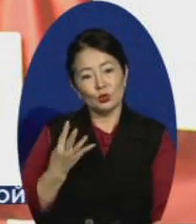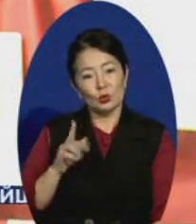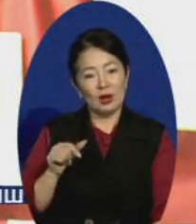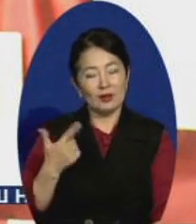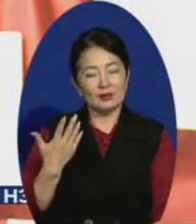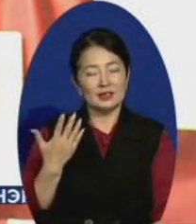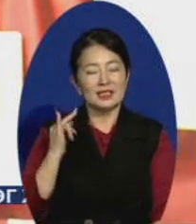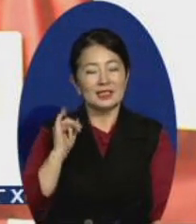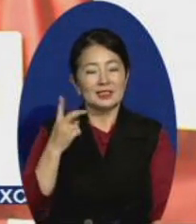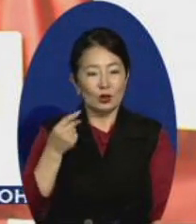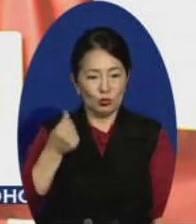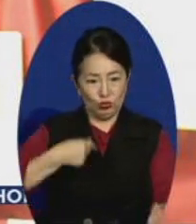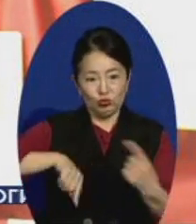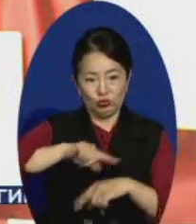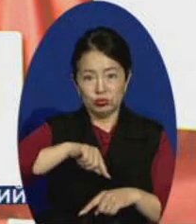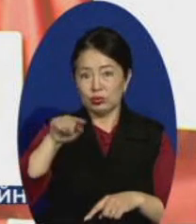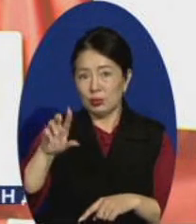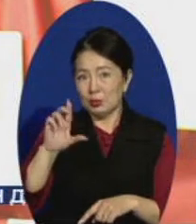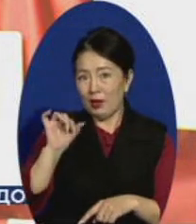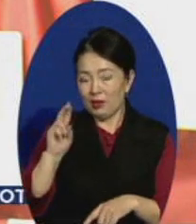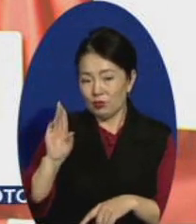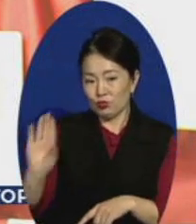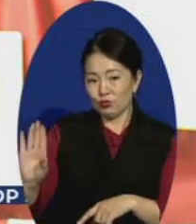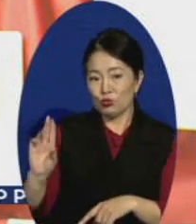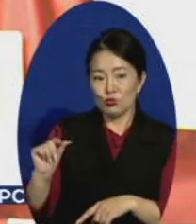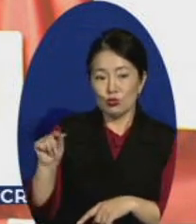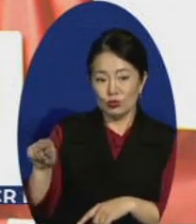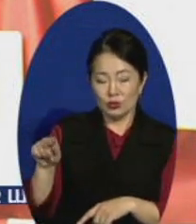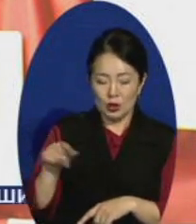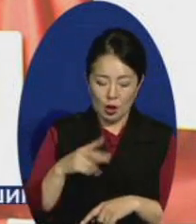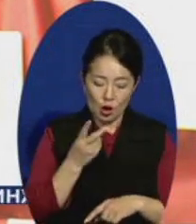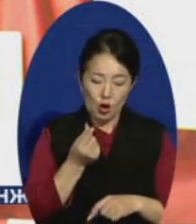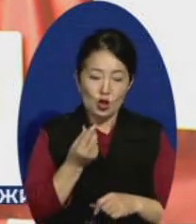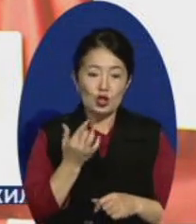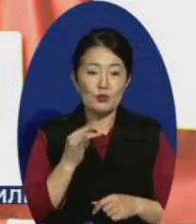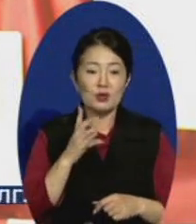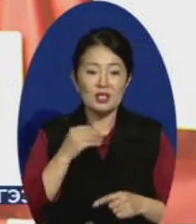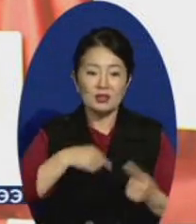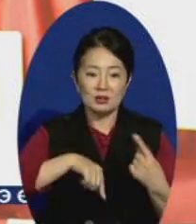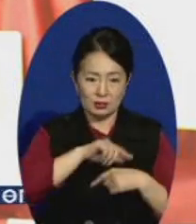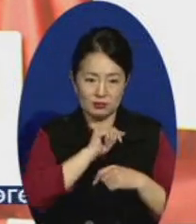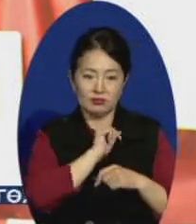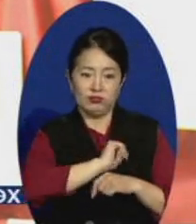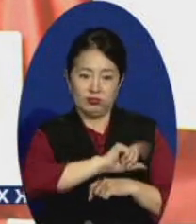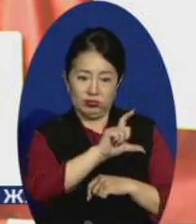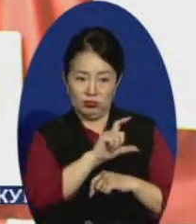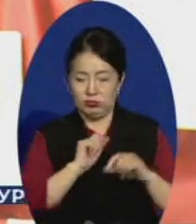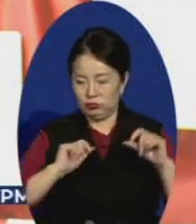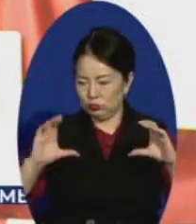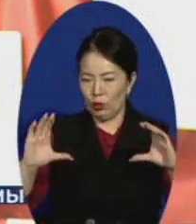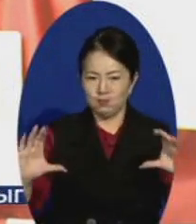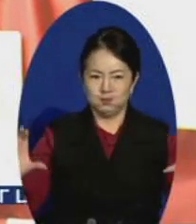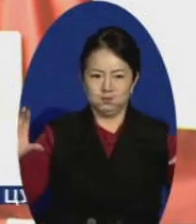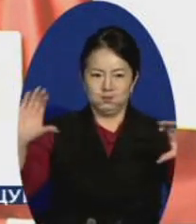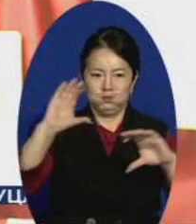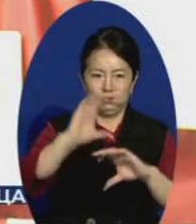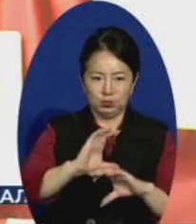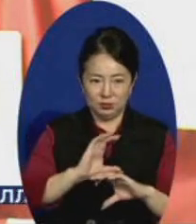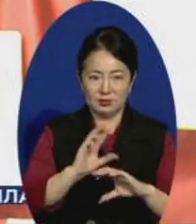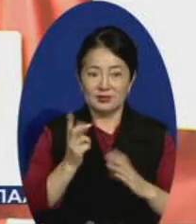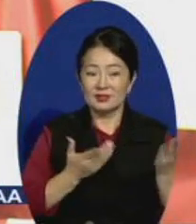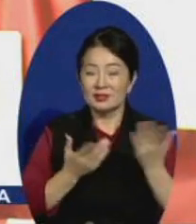ингэж тоологддог. За тэгвэл хөрөнгийн бирж мань өөрийнх нь үнэлгээ бас тэр орчим. Тэгэхээр ийм хоёр том зах